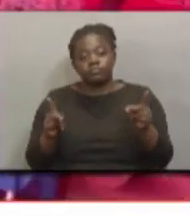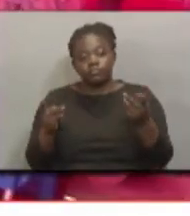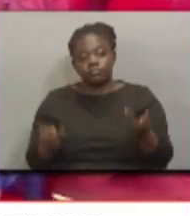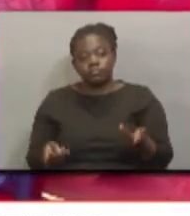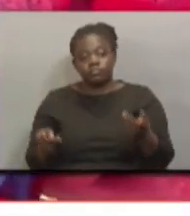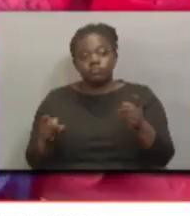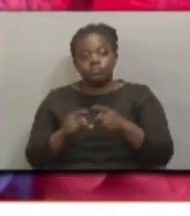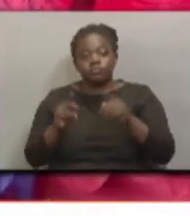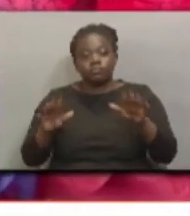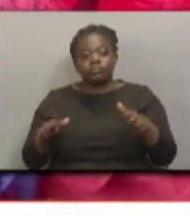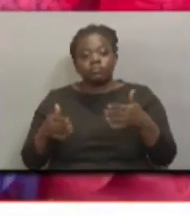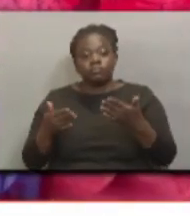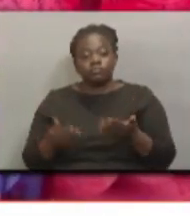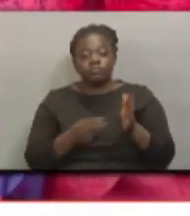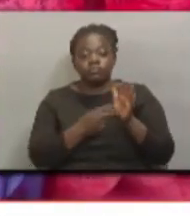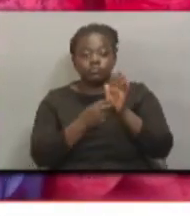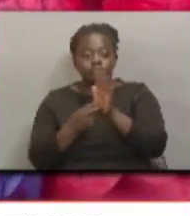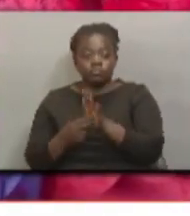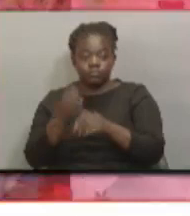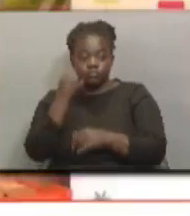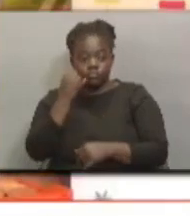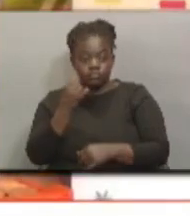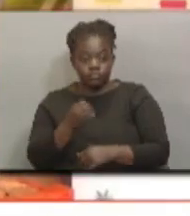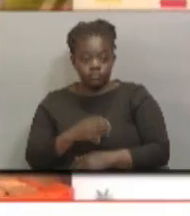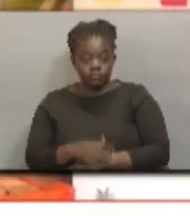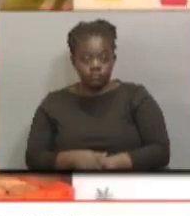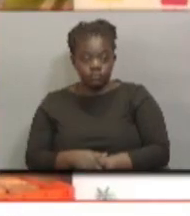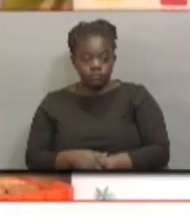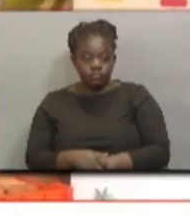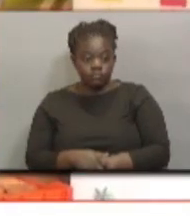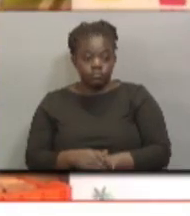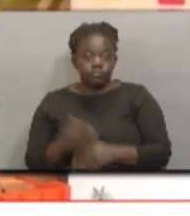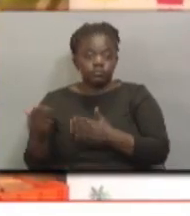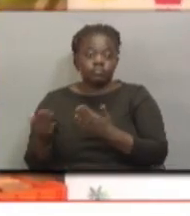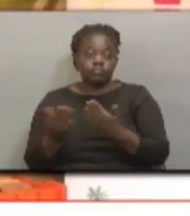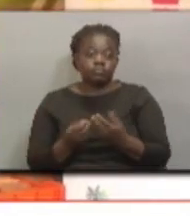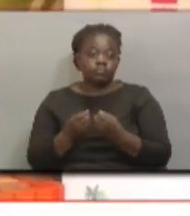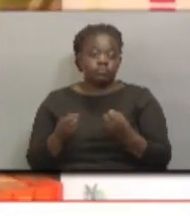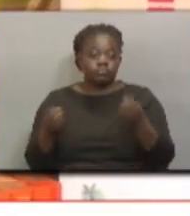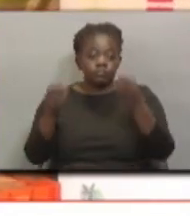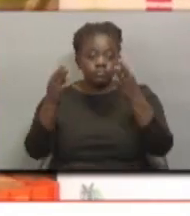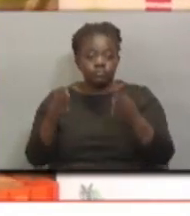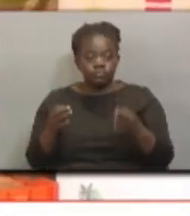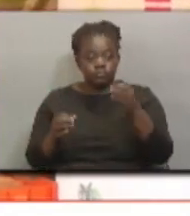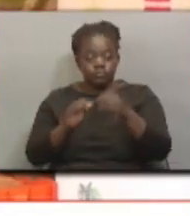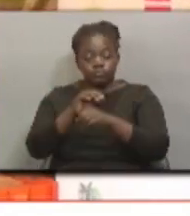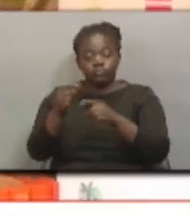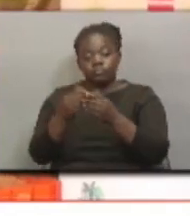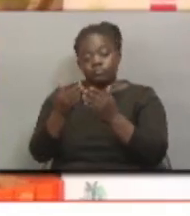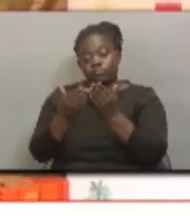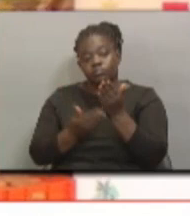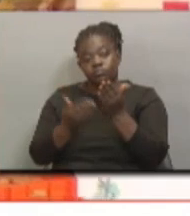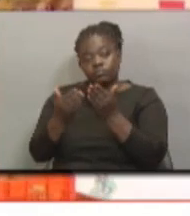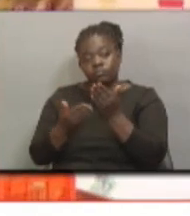gyabwe n'engeri omwoleso gye gutambulamu. Babaleetedde ebintu bingi bitukola mu matooke,